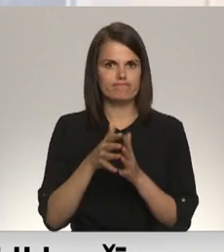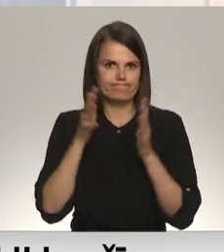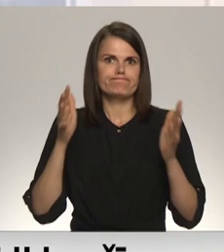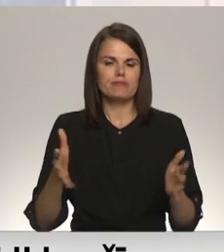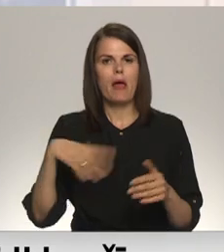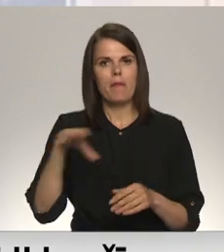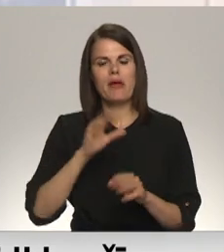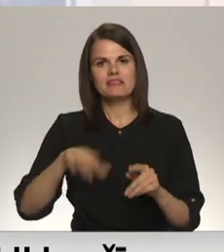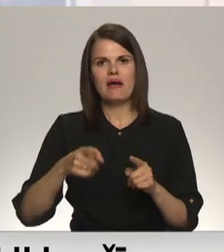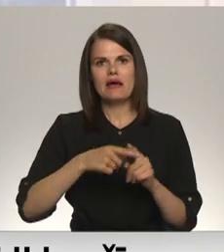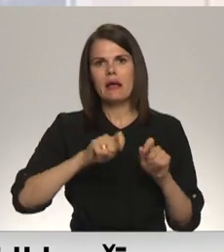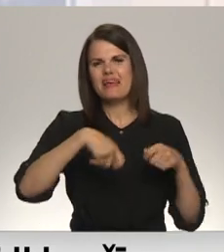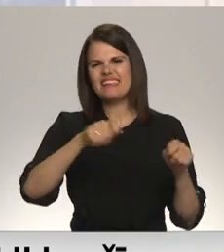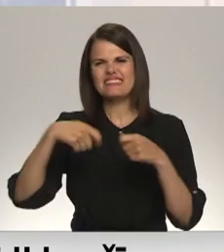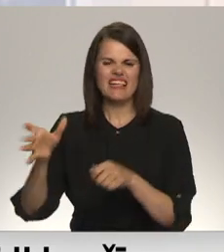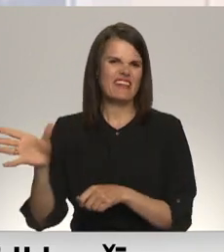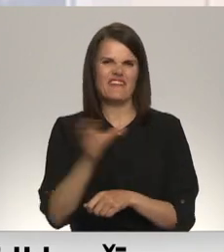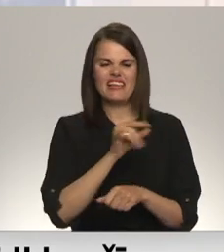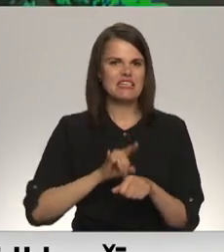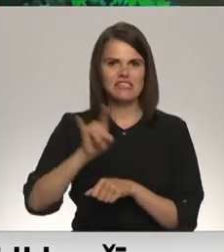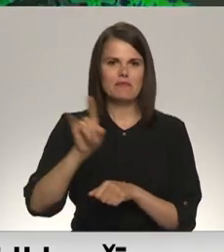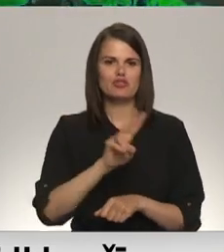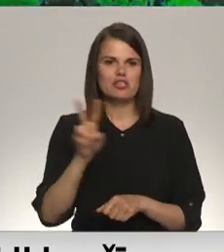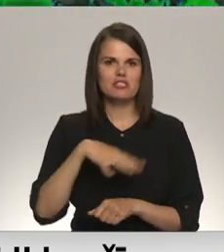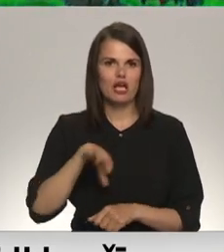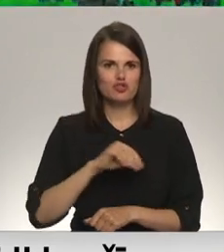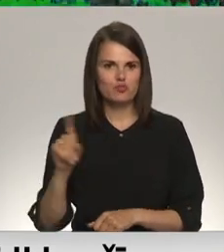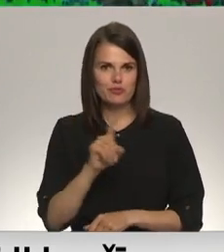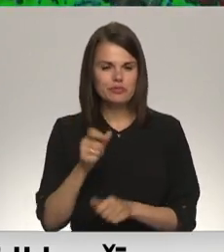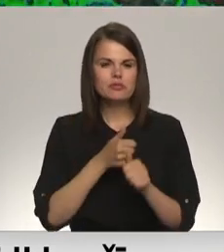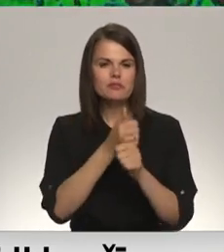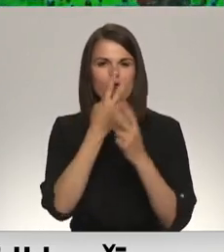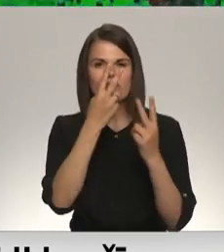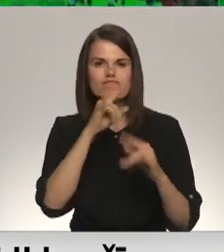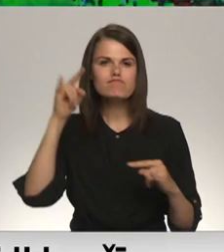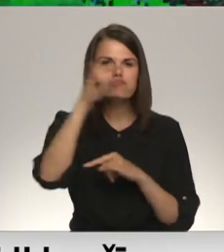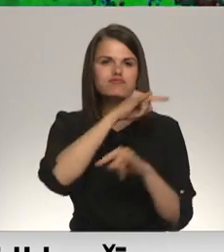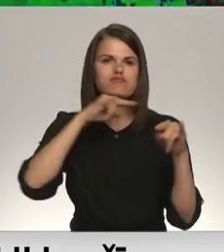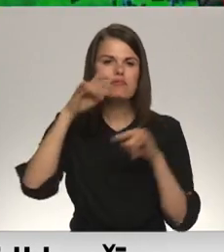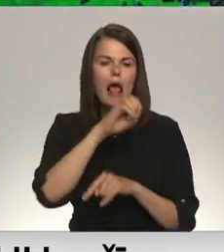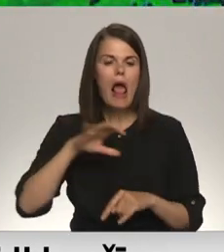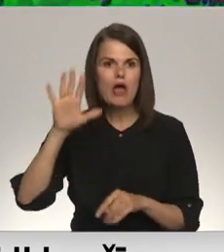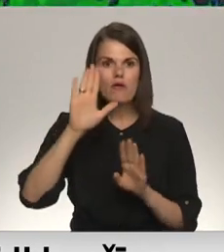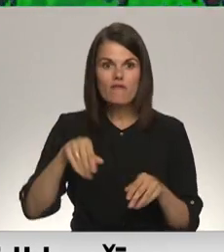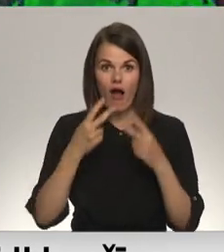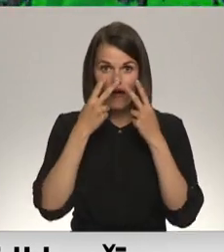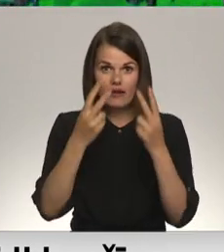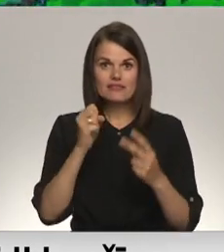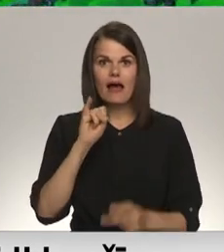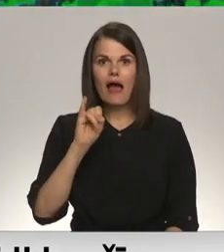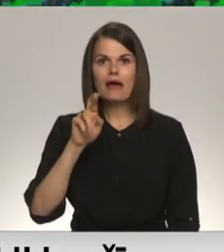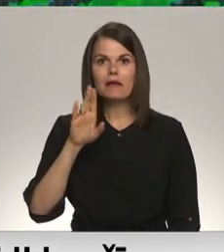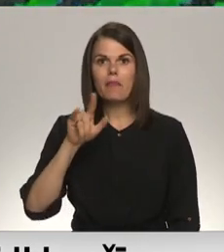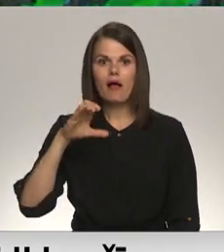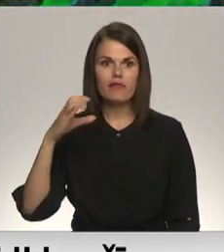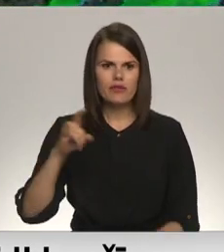varētu izīrēt visus flotē esošos gaisa kuģus. Sekojot lidmašīnu kustībai Eiropā, iespējams pamanīt ne tikai to, ka Air Baltic lidmašīnas